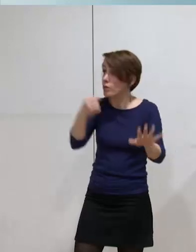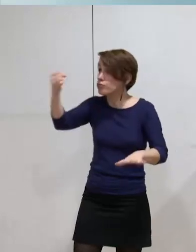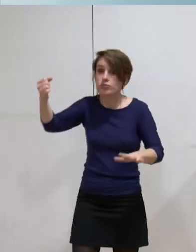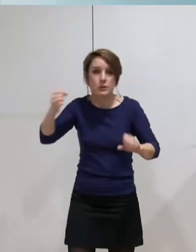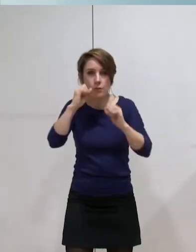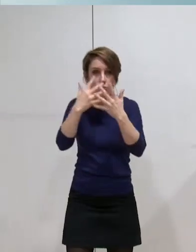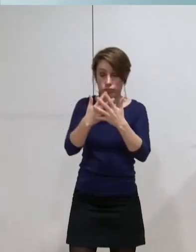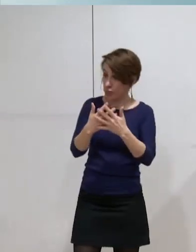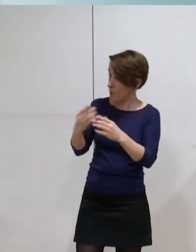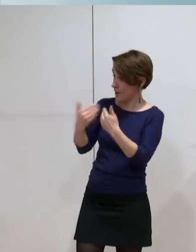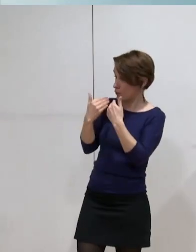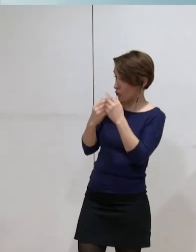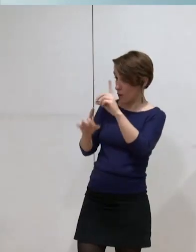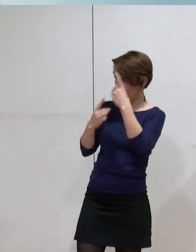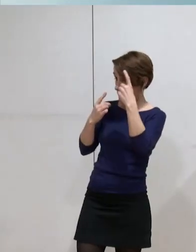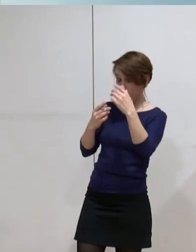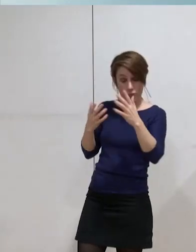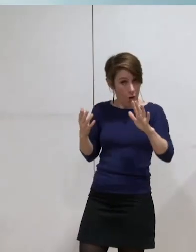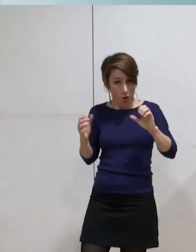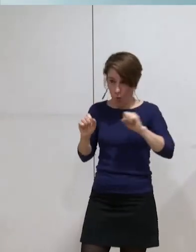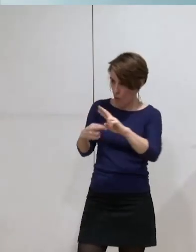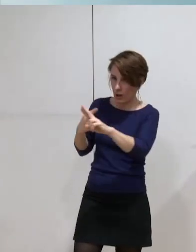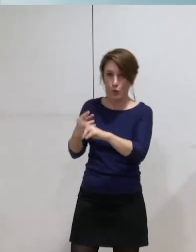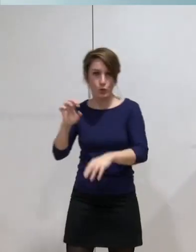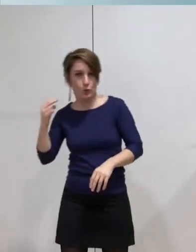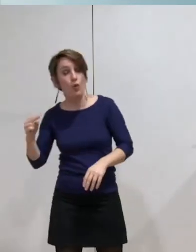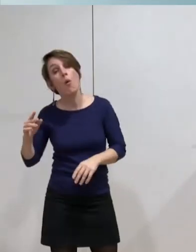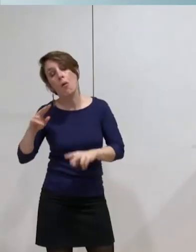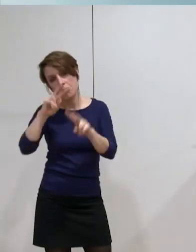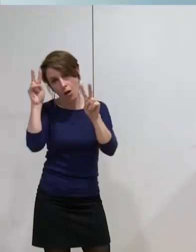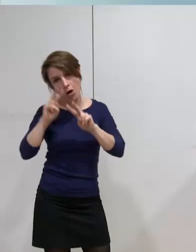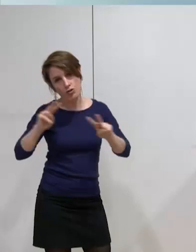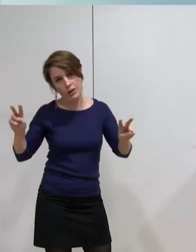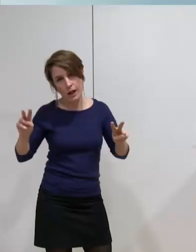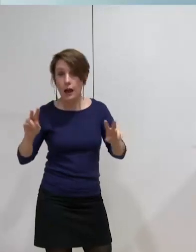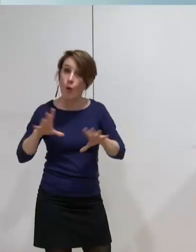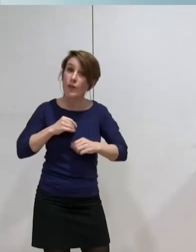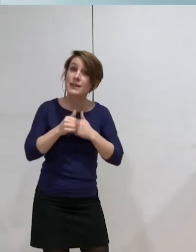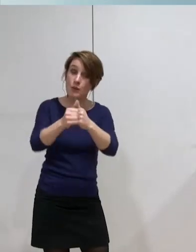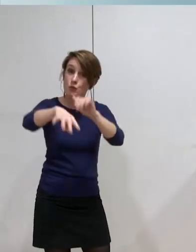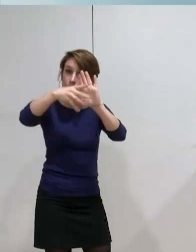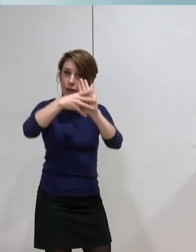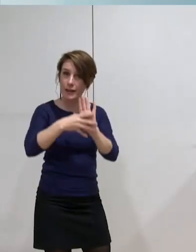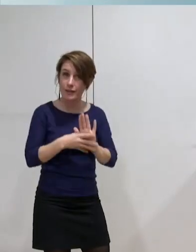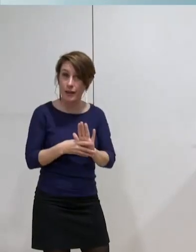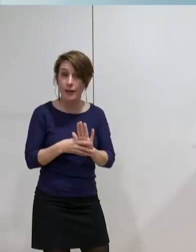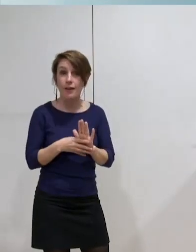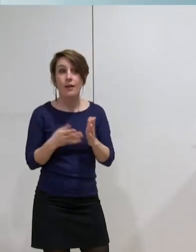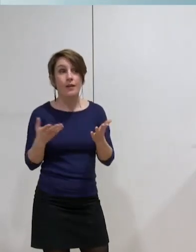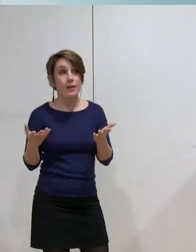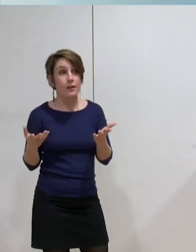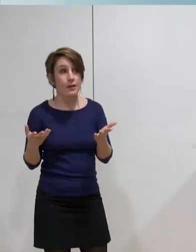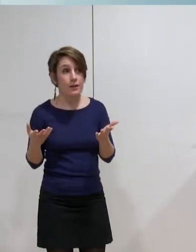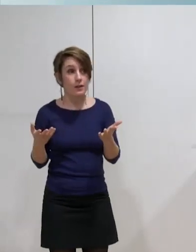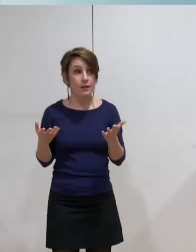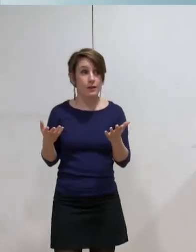de dérogation ça permet d'y répondre en général on accepte les demandes qui correspond aux critères et les critères que vous demandez par la suite dans la